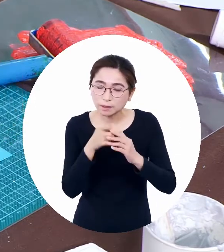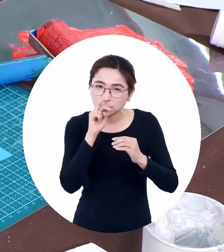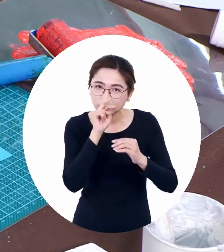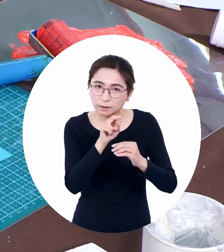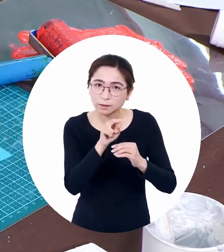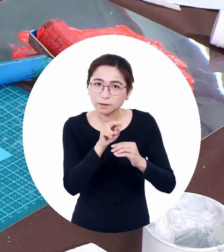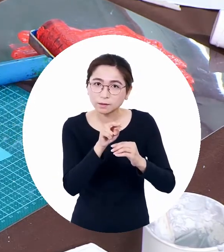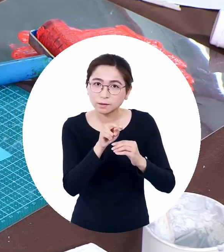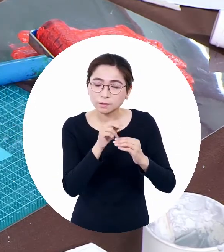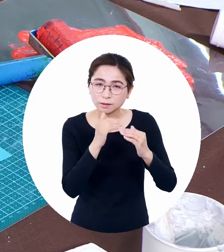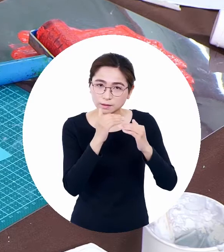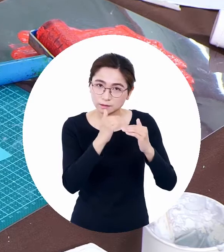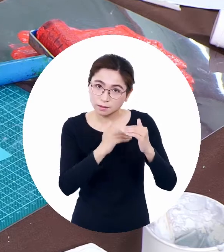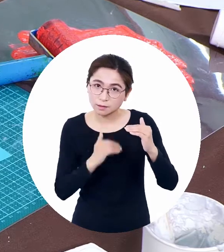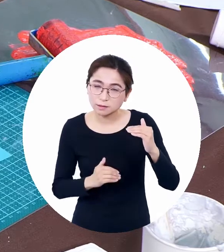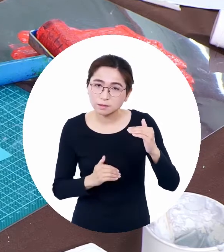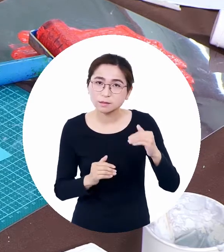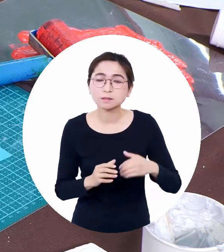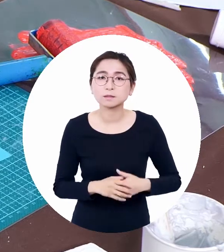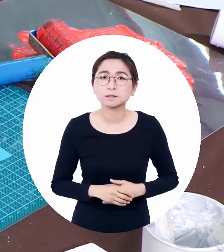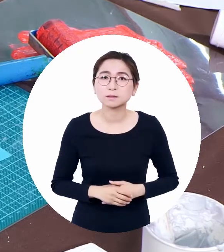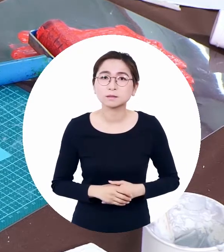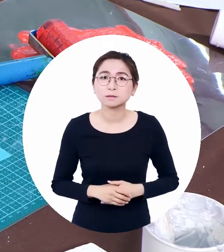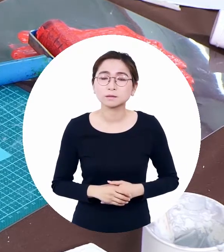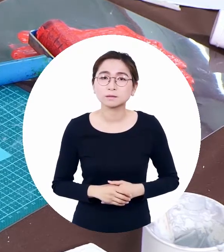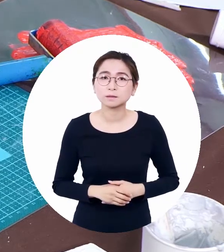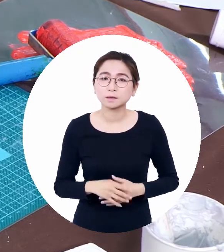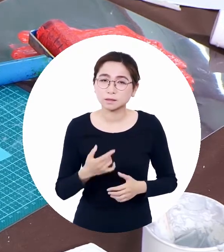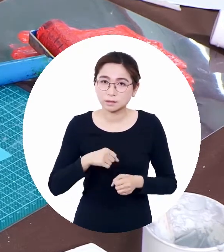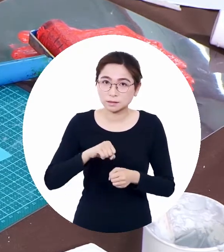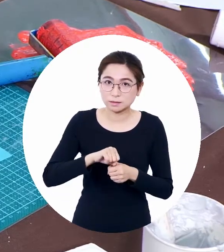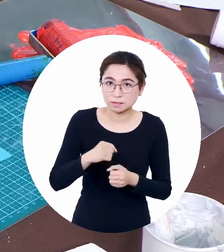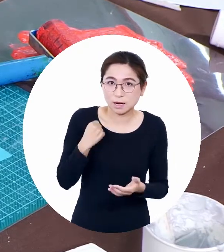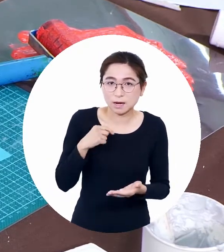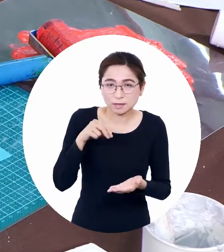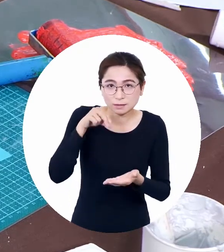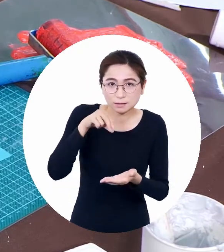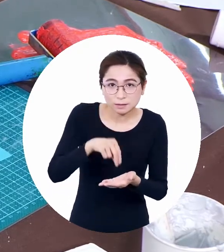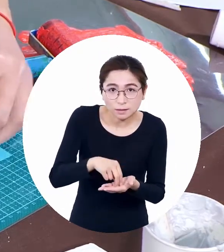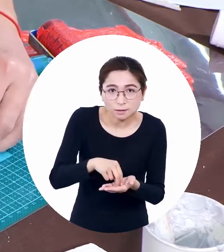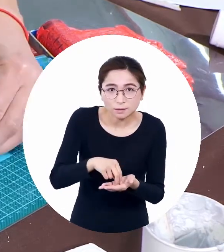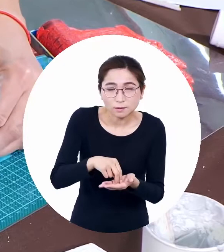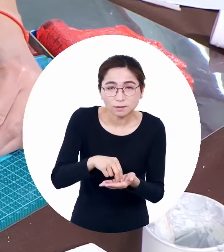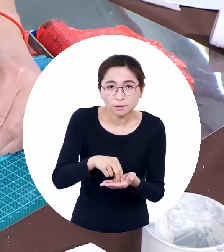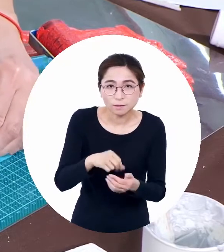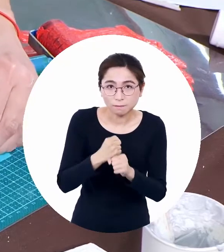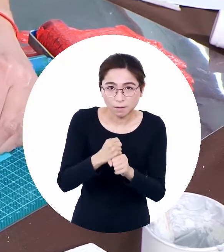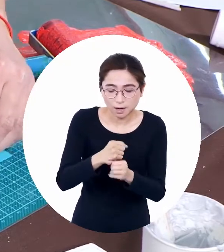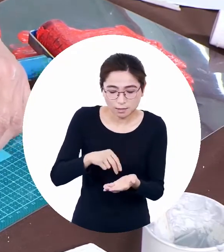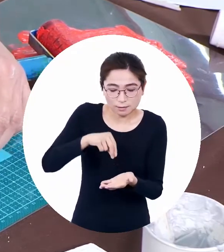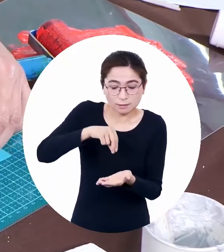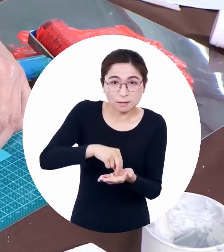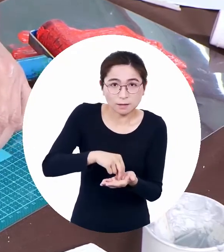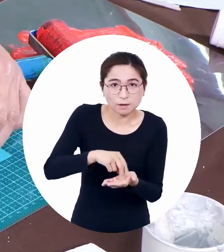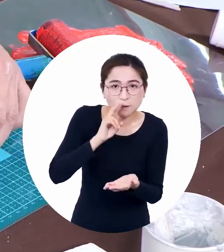少兩個 layers 啦。咁我亦都俾少壓力佢啦。咁嚟攞個馬鈿壓